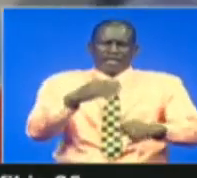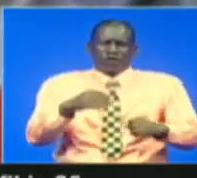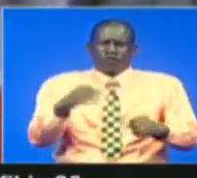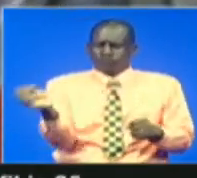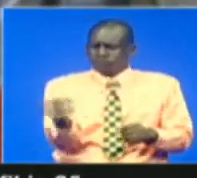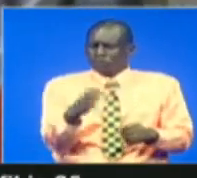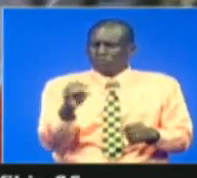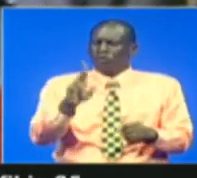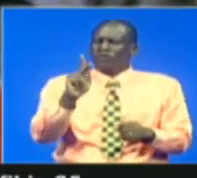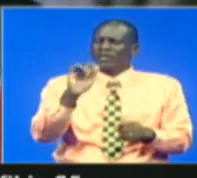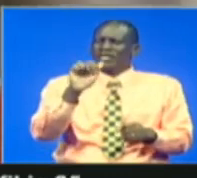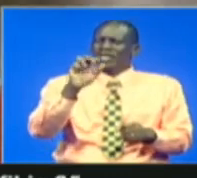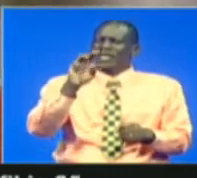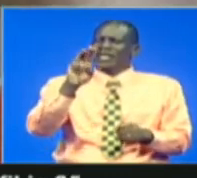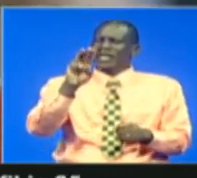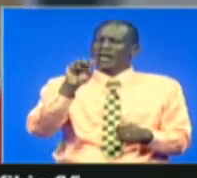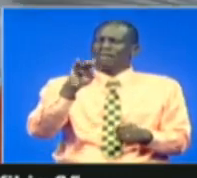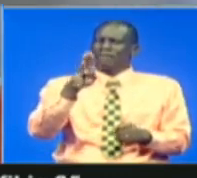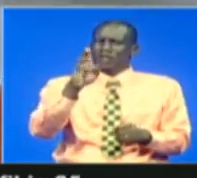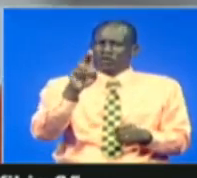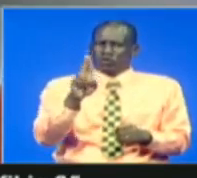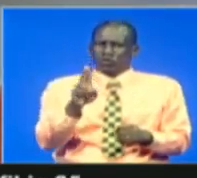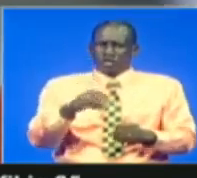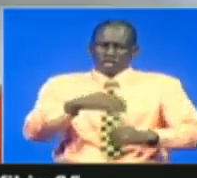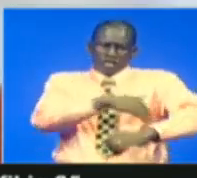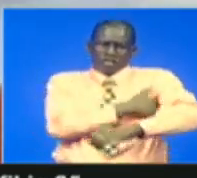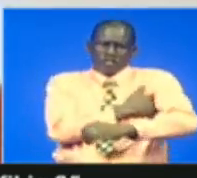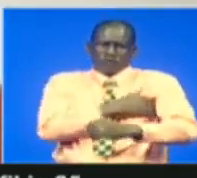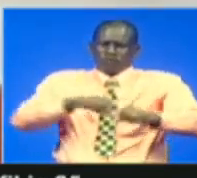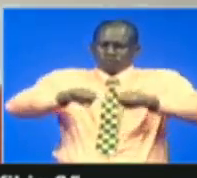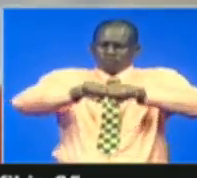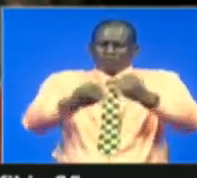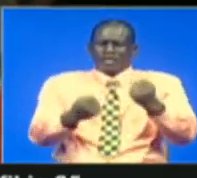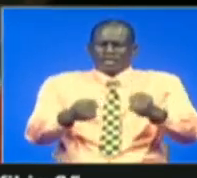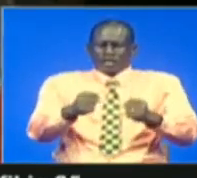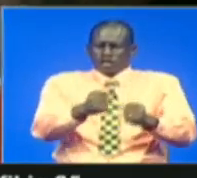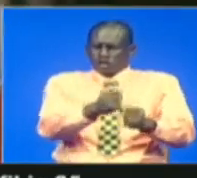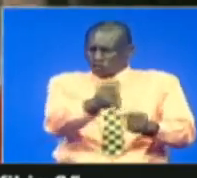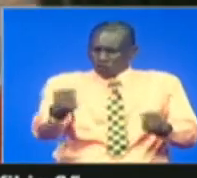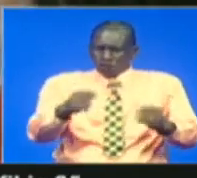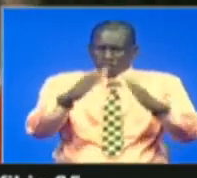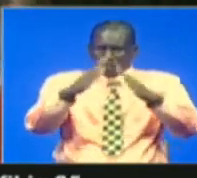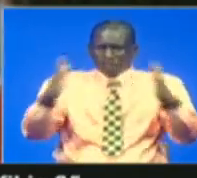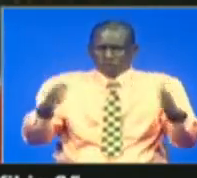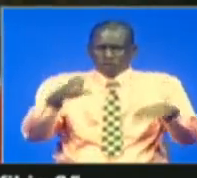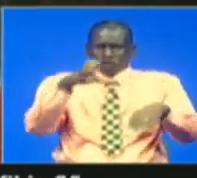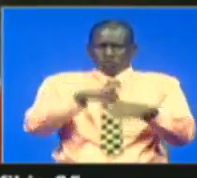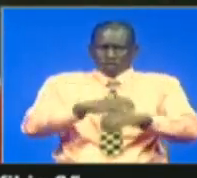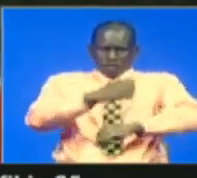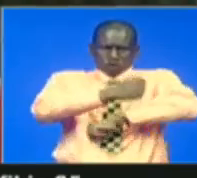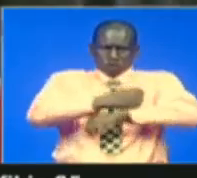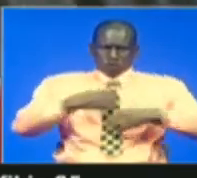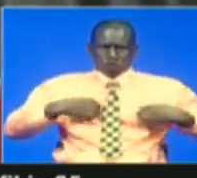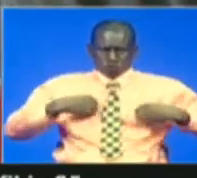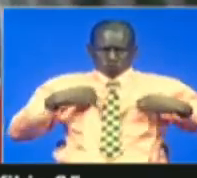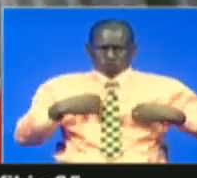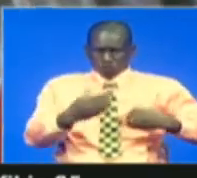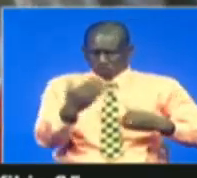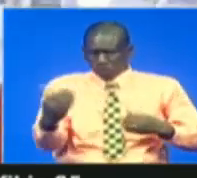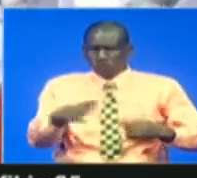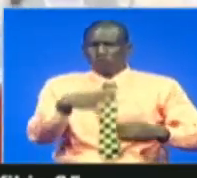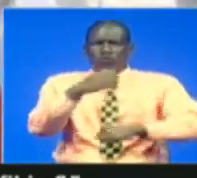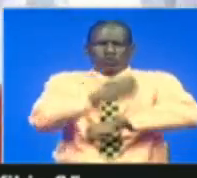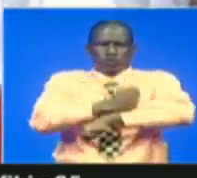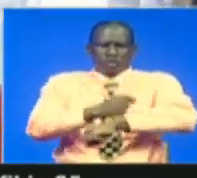chifu wa eneo hili amelazimika kuvunja mlango wa nyumba hii ili kupata sare za mtoto aende shuleni.